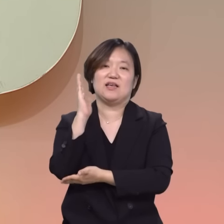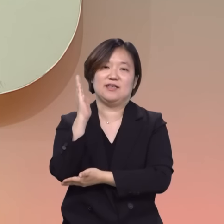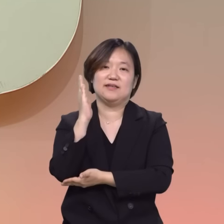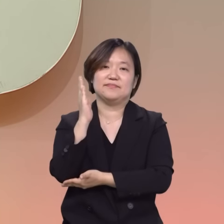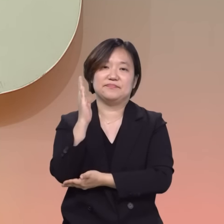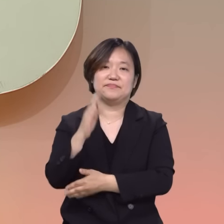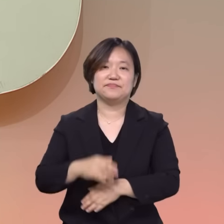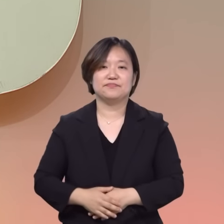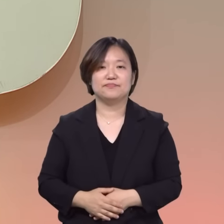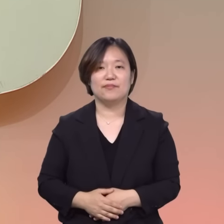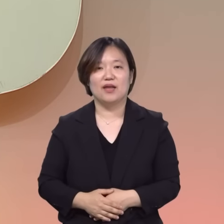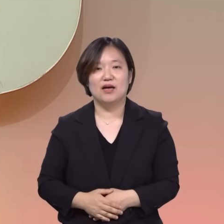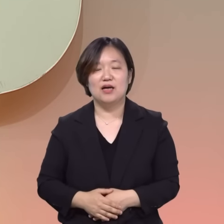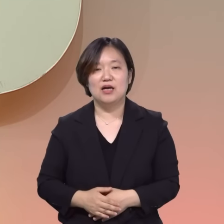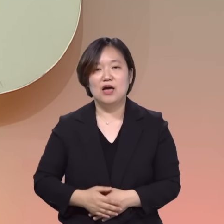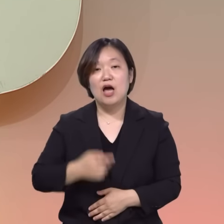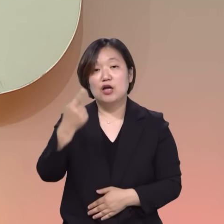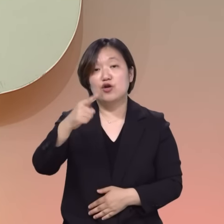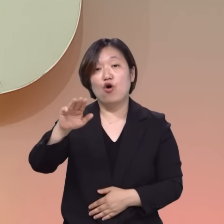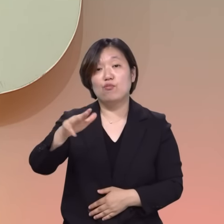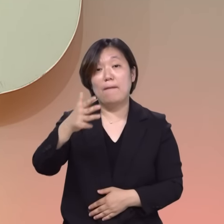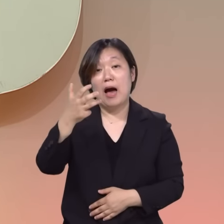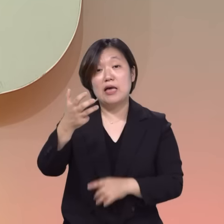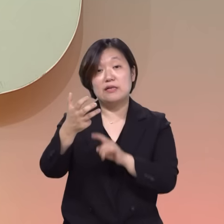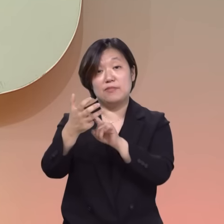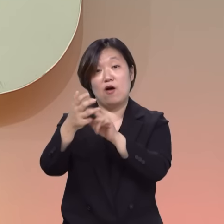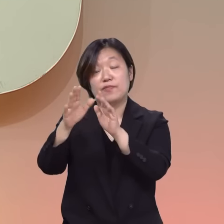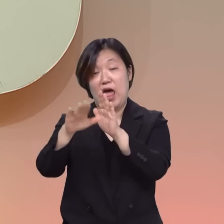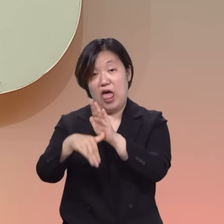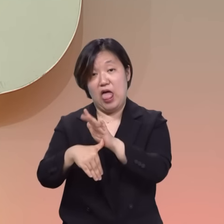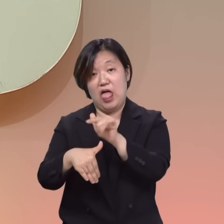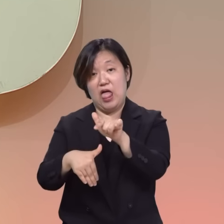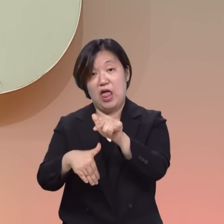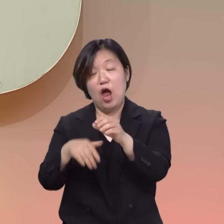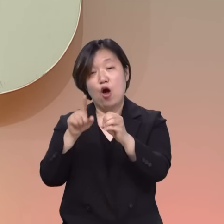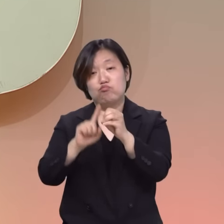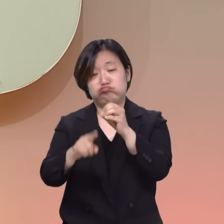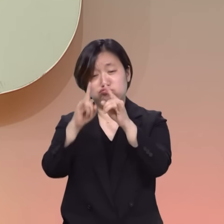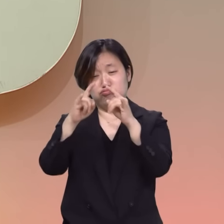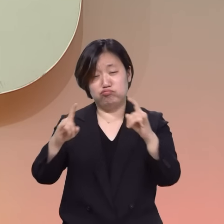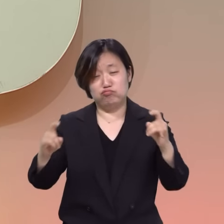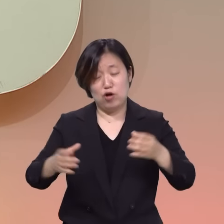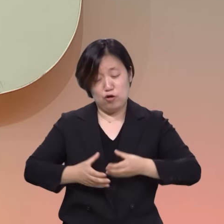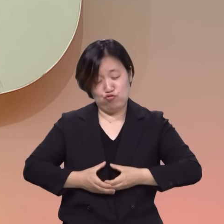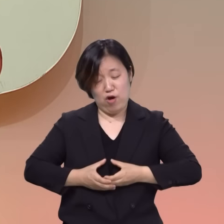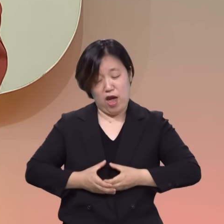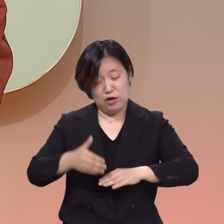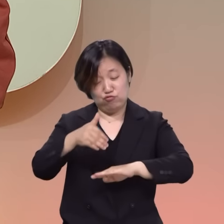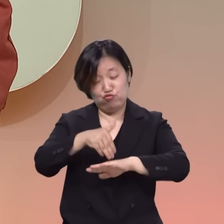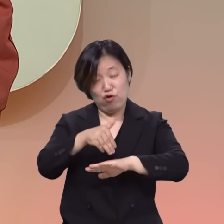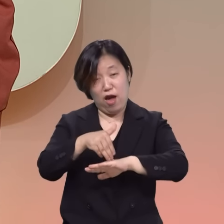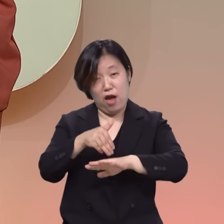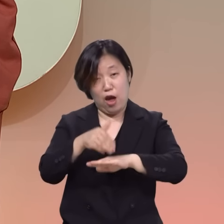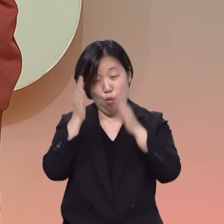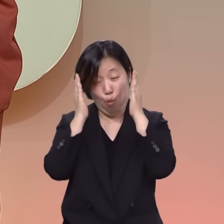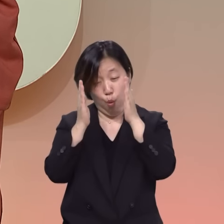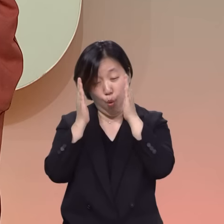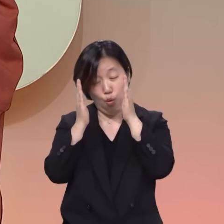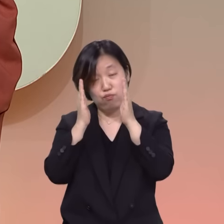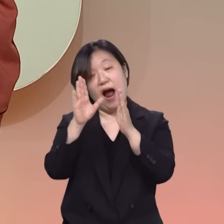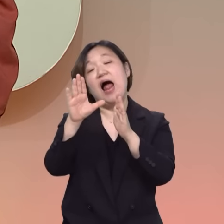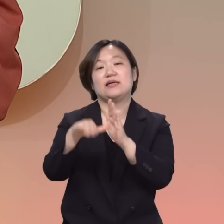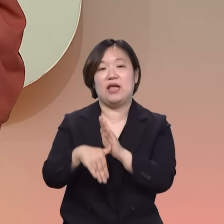합니다 그때 1980년대 울진 불령사 항창 공부하고 있을 때 나이가